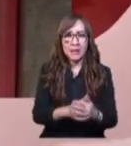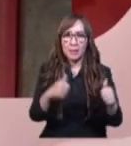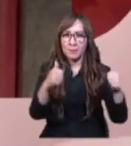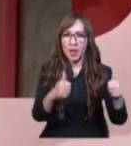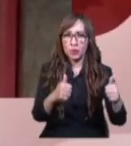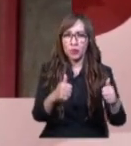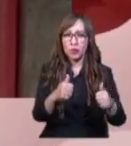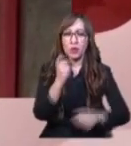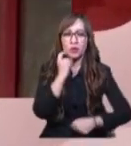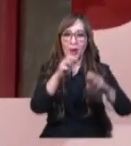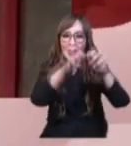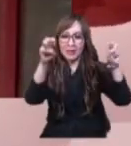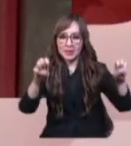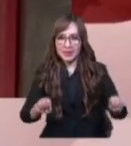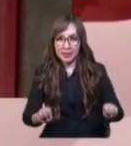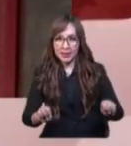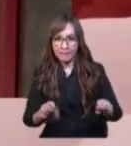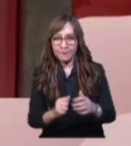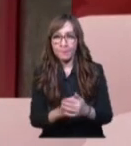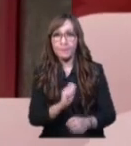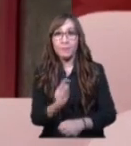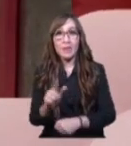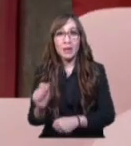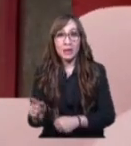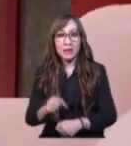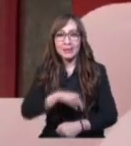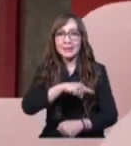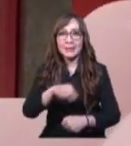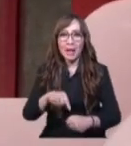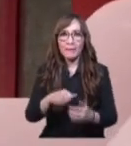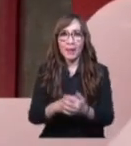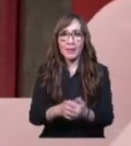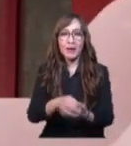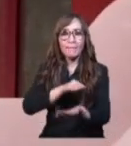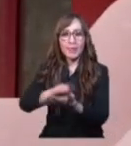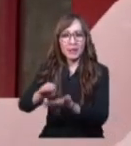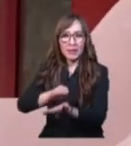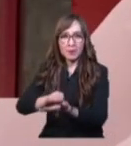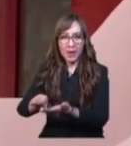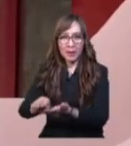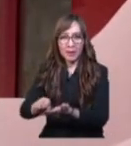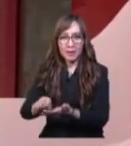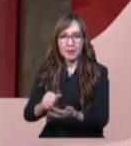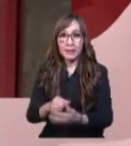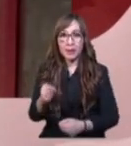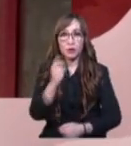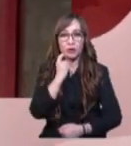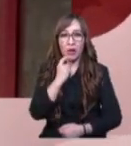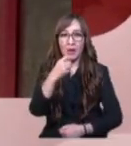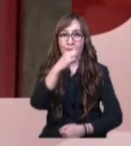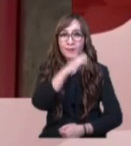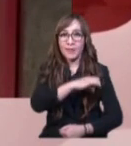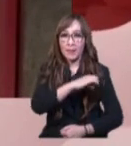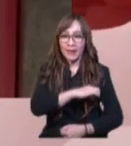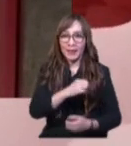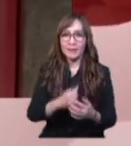dari sistem order sampai pengantarannya. Itu dari segi pendapatan, tapi di sisi digital lain yang